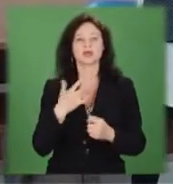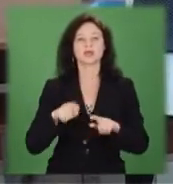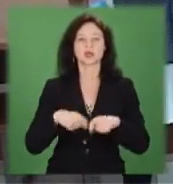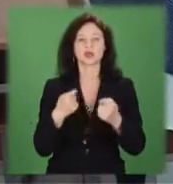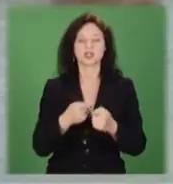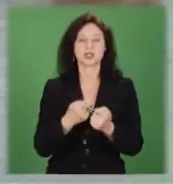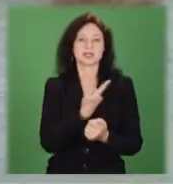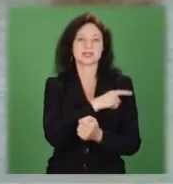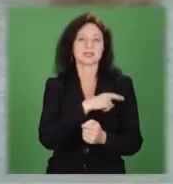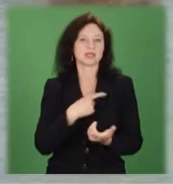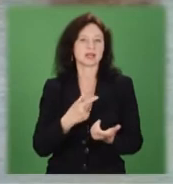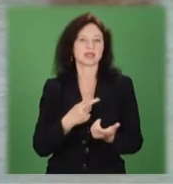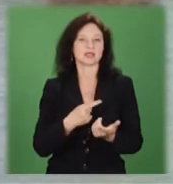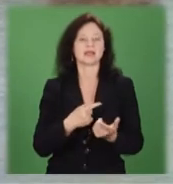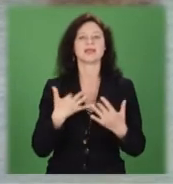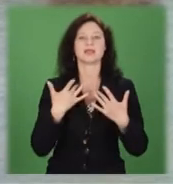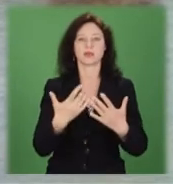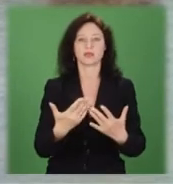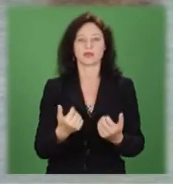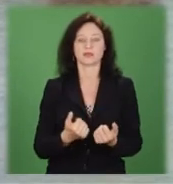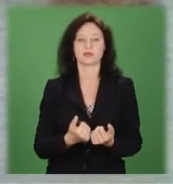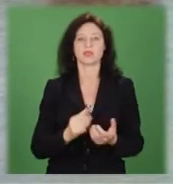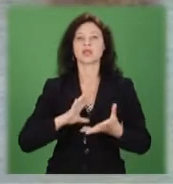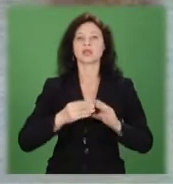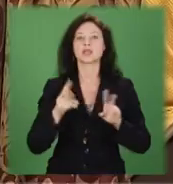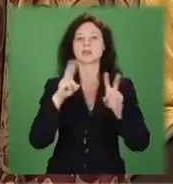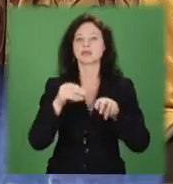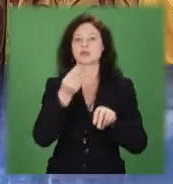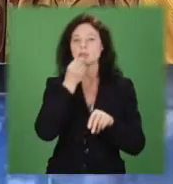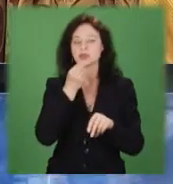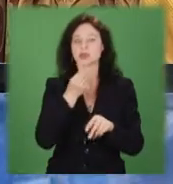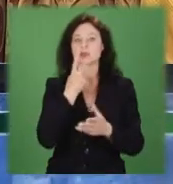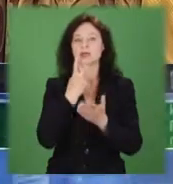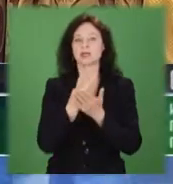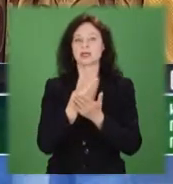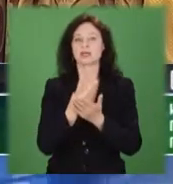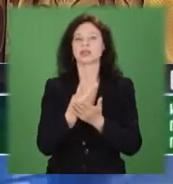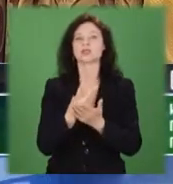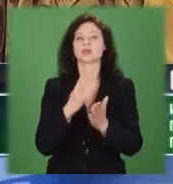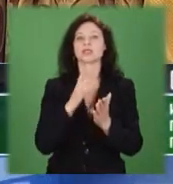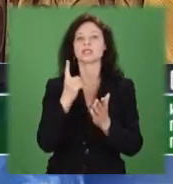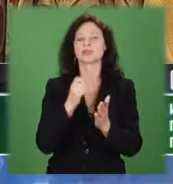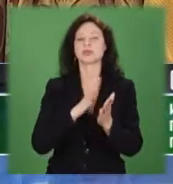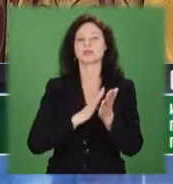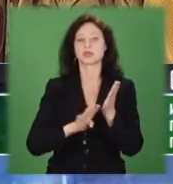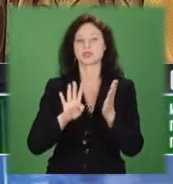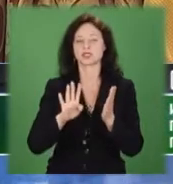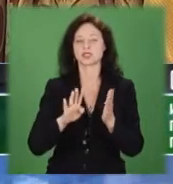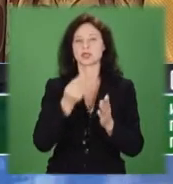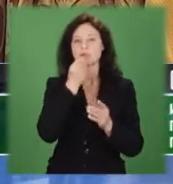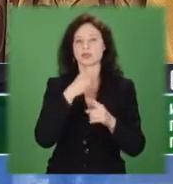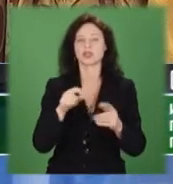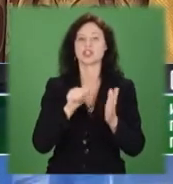многочисленные нарушения санитарно-эпидемиологических требований. Результаты проверок пищеблоков показали, что на 194